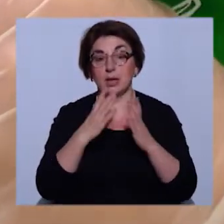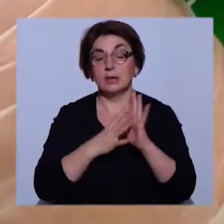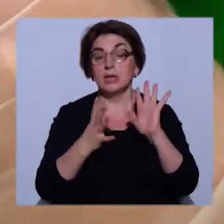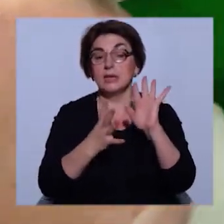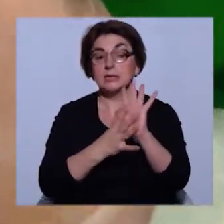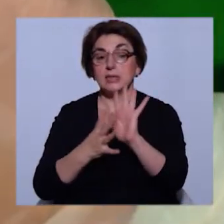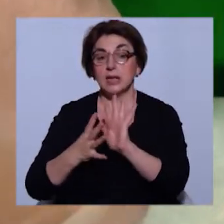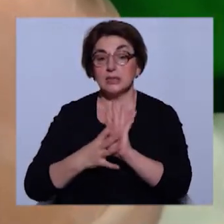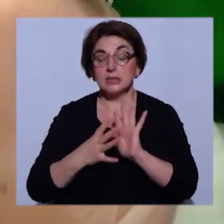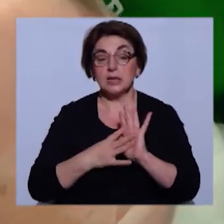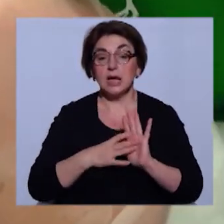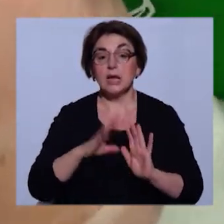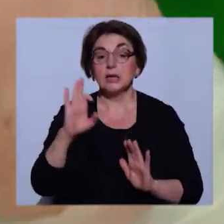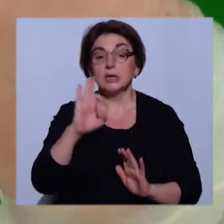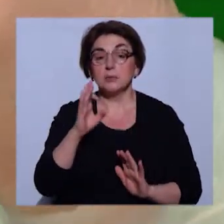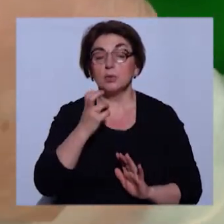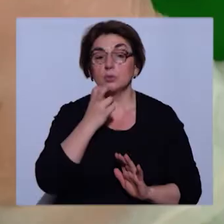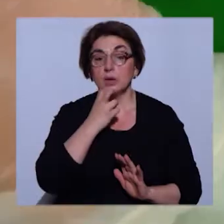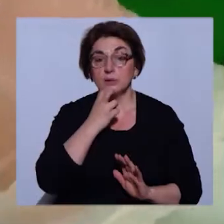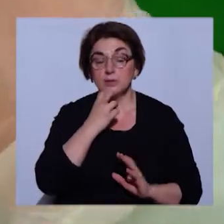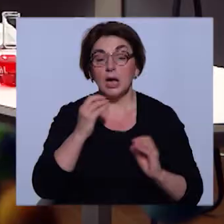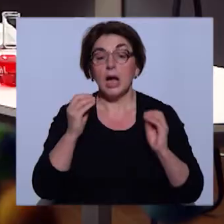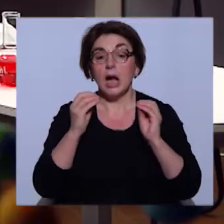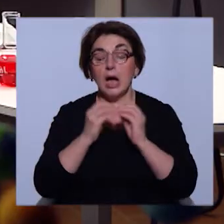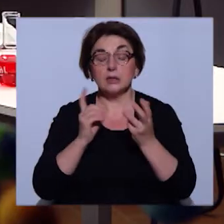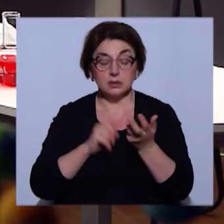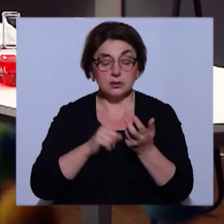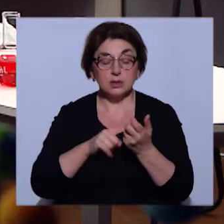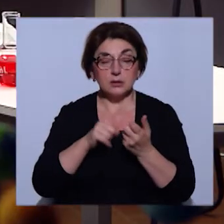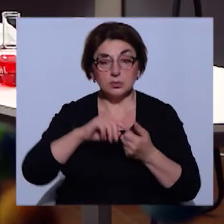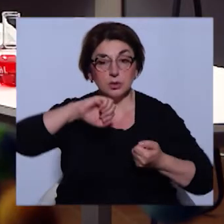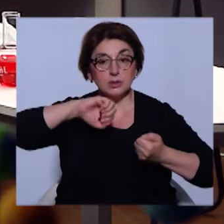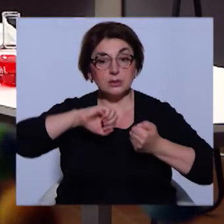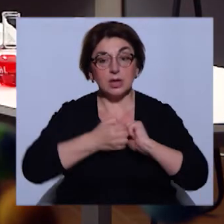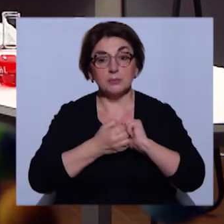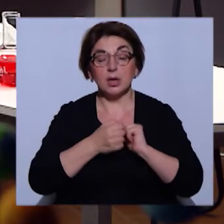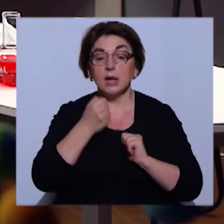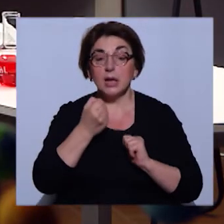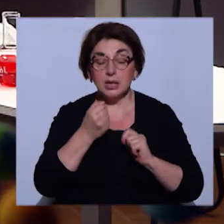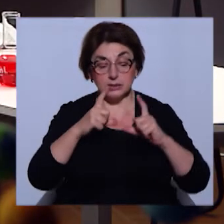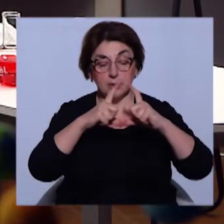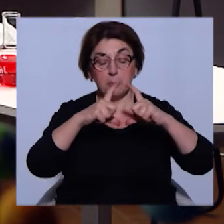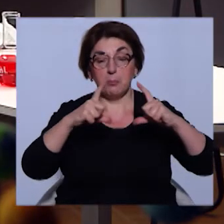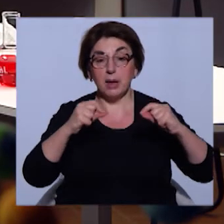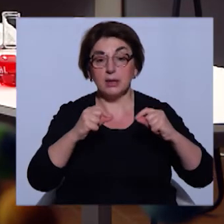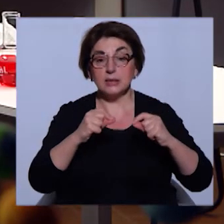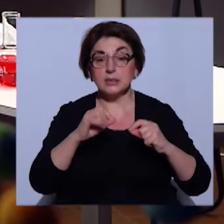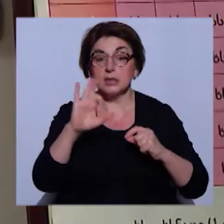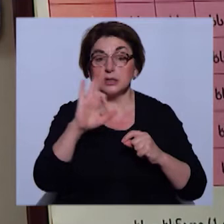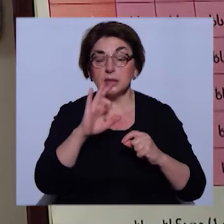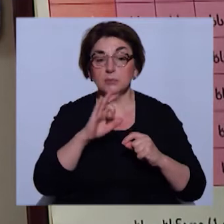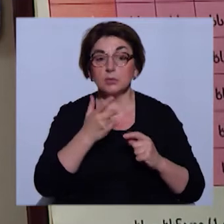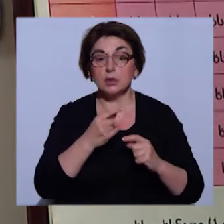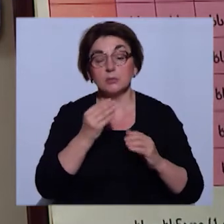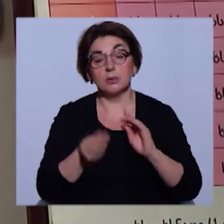არის 9-9 ქიმიური ელემენტი და 10 თვლაზე შენ უნდა დაიმახსოვრო ერთ ბარათზე არსებული